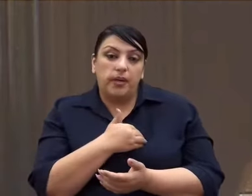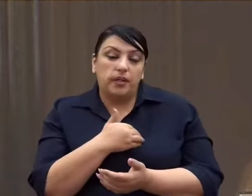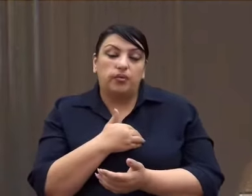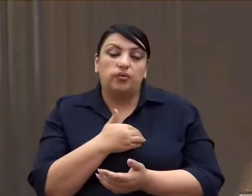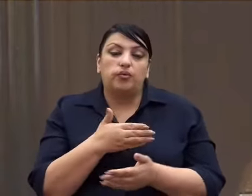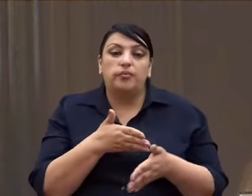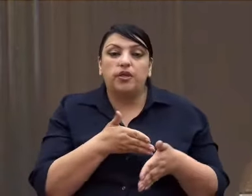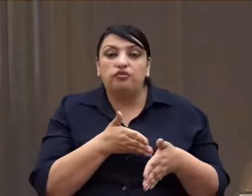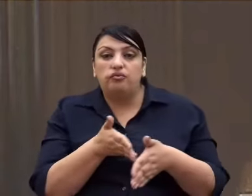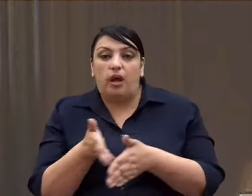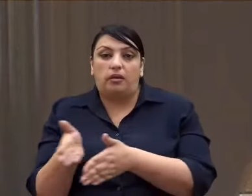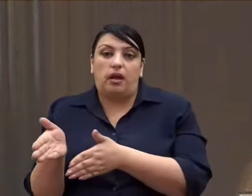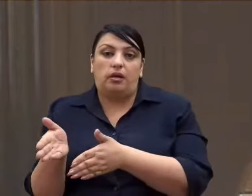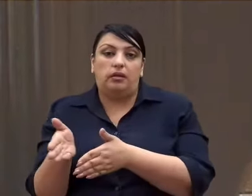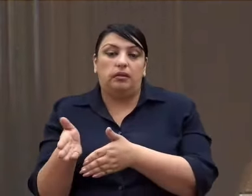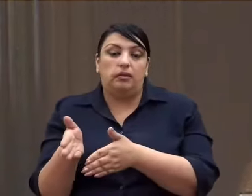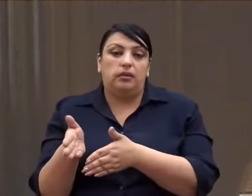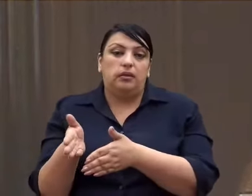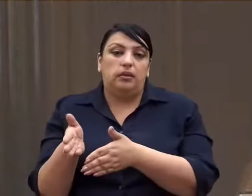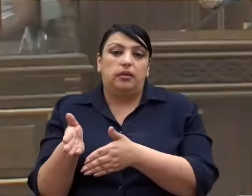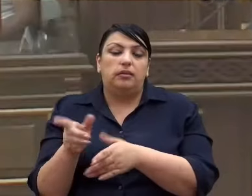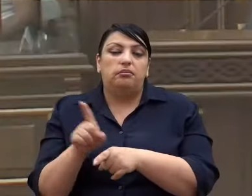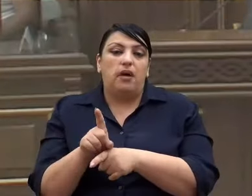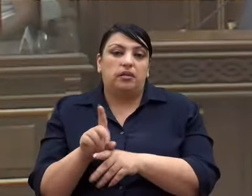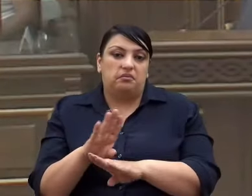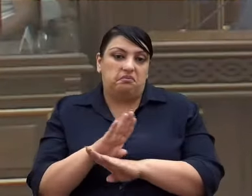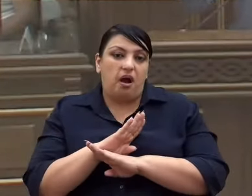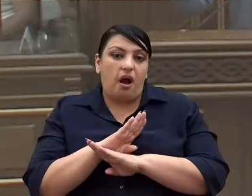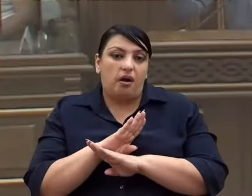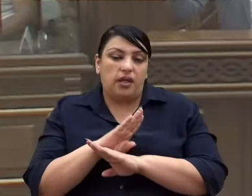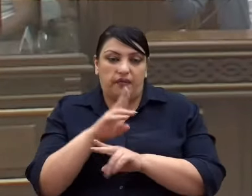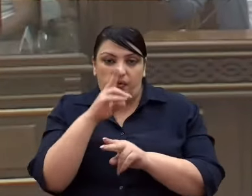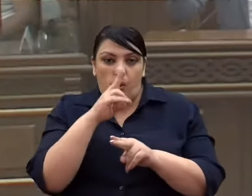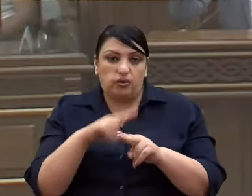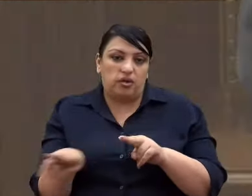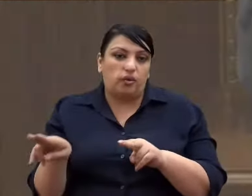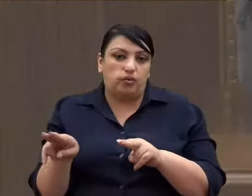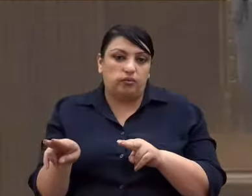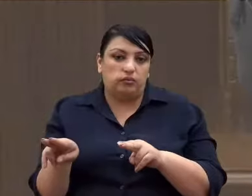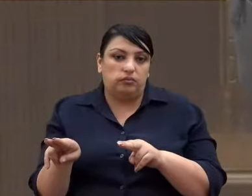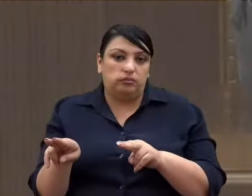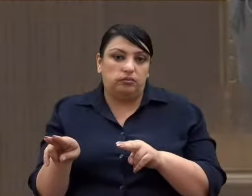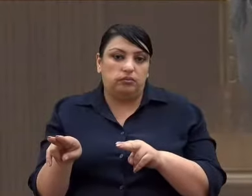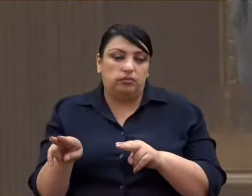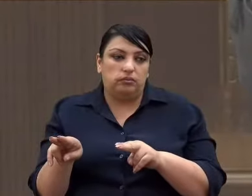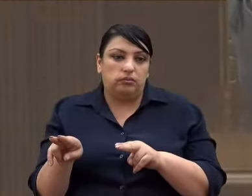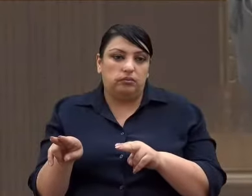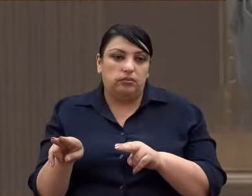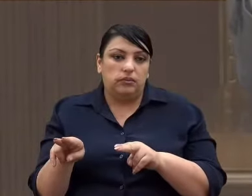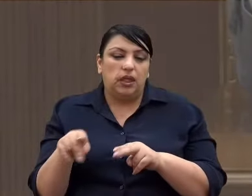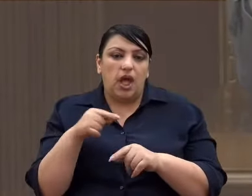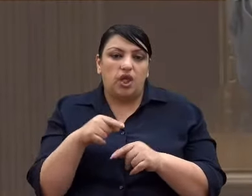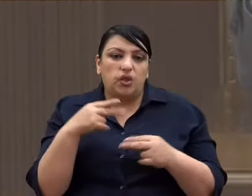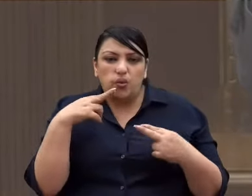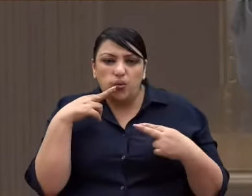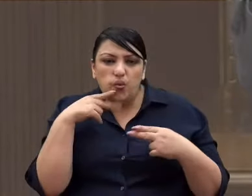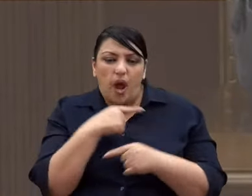տանել դեպի մահ, դեպի կործանում, այս տոքսիկ, այս